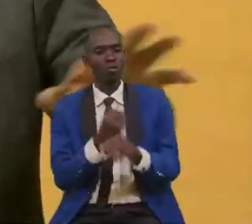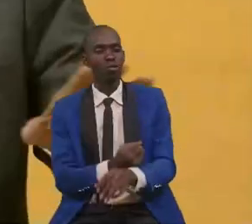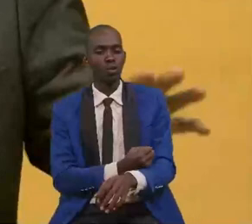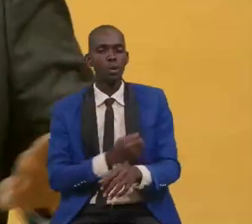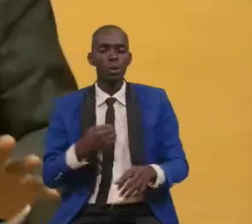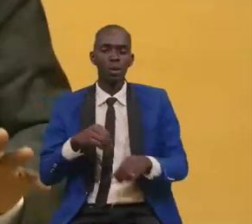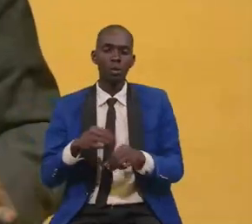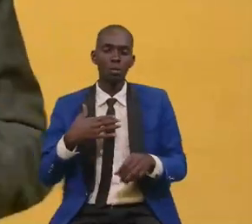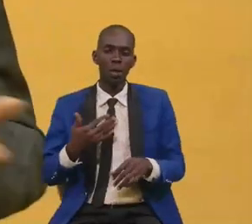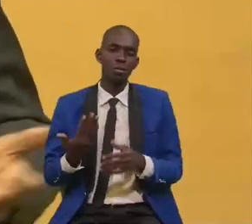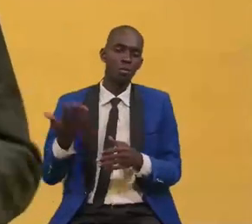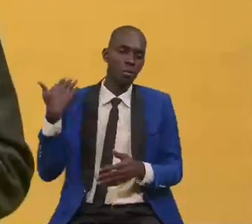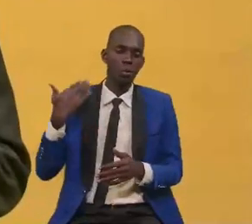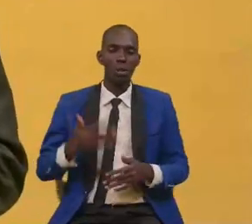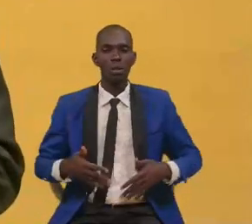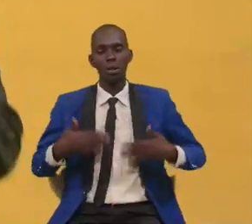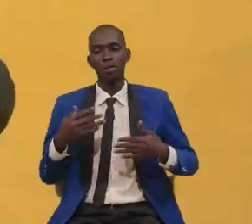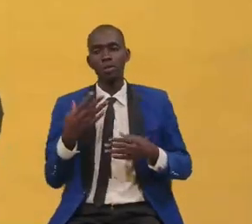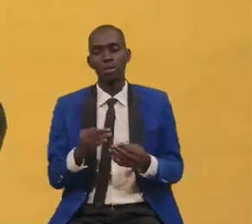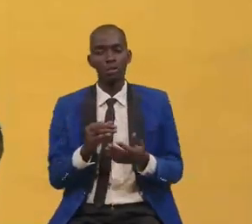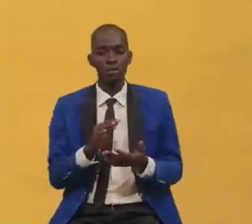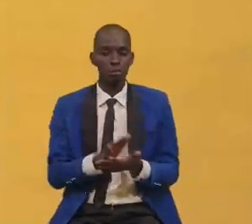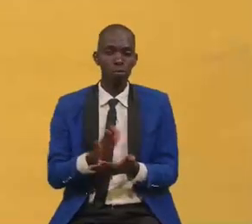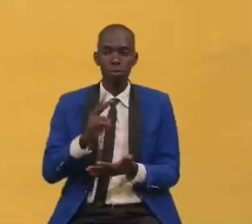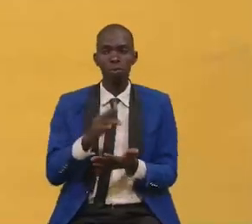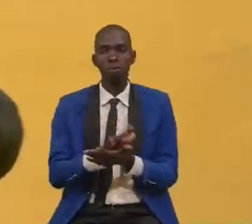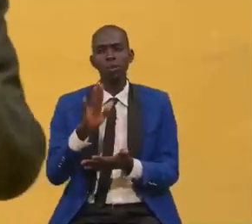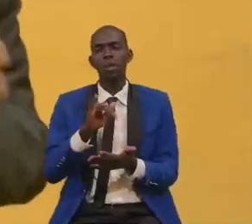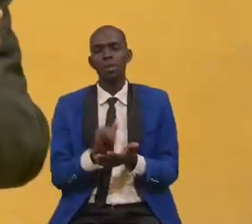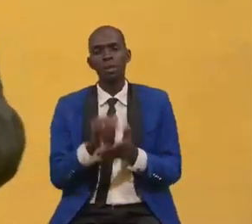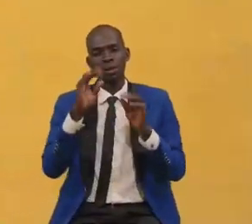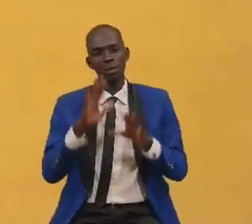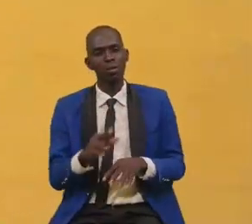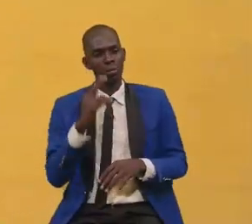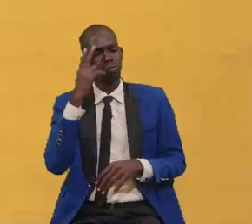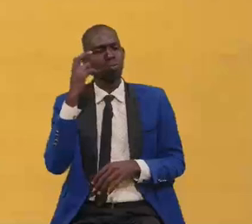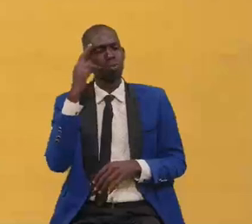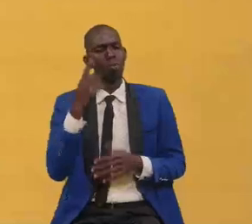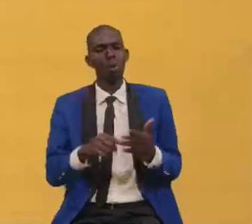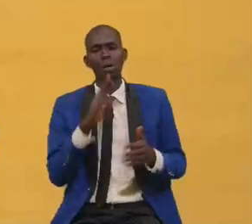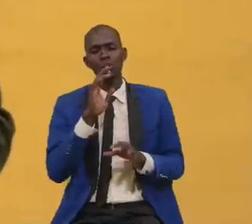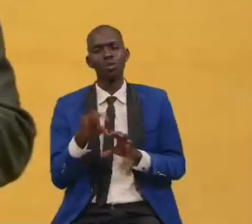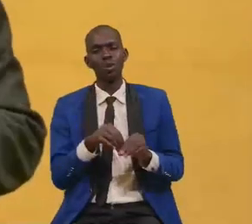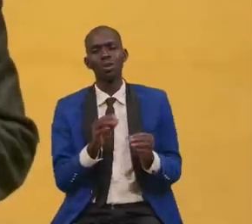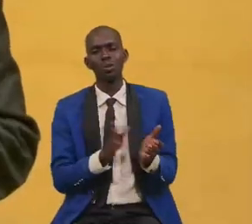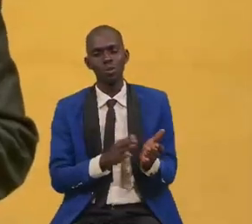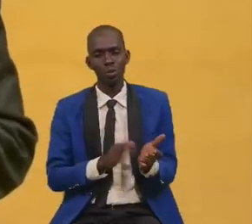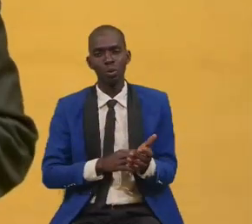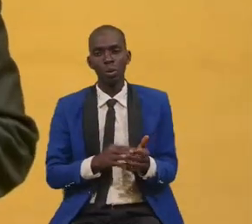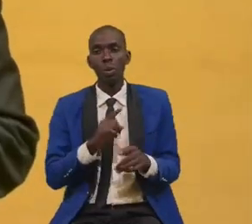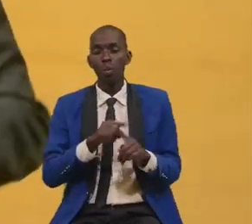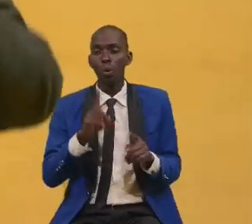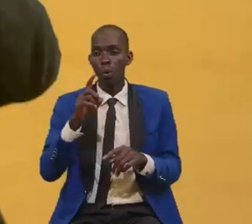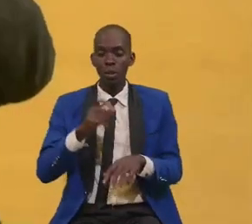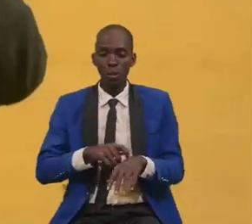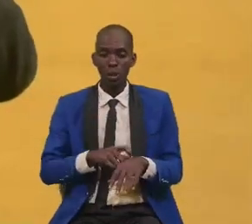secondaire. Les enseignants se demandaient qu'est-ce que je faisais à l'école. Mais le moment était venu, quelqu'un m'a